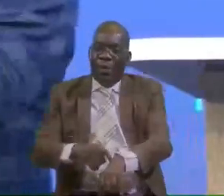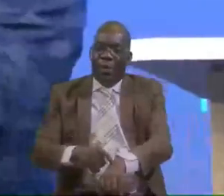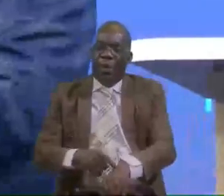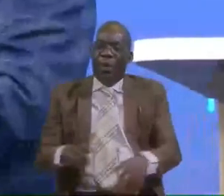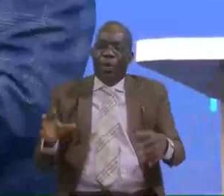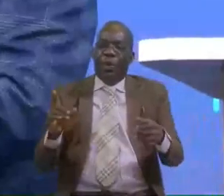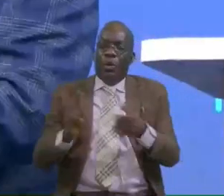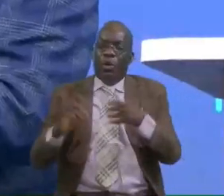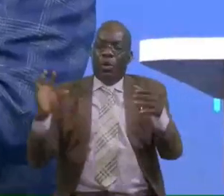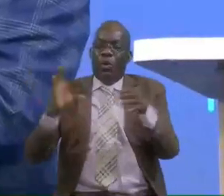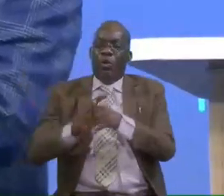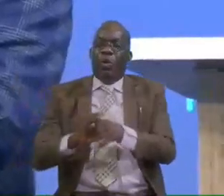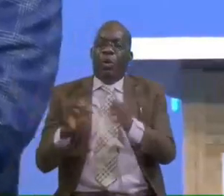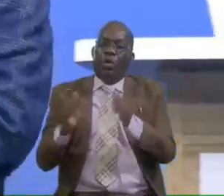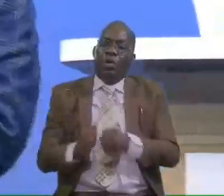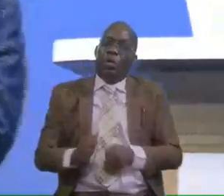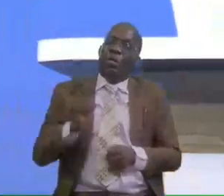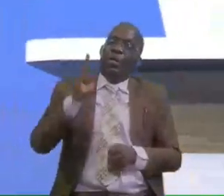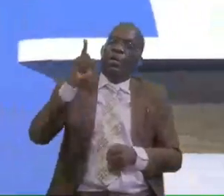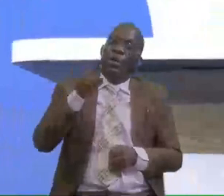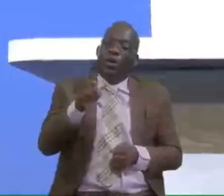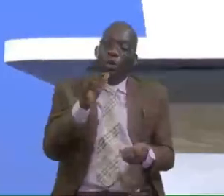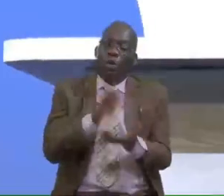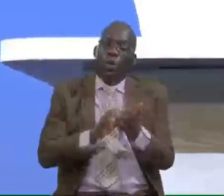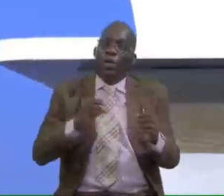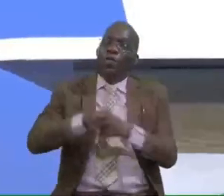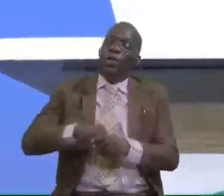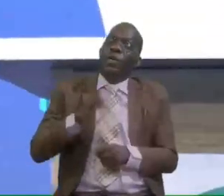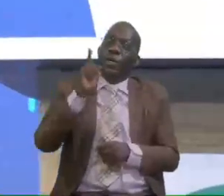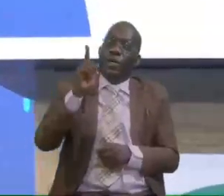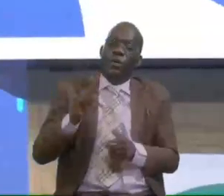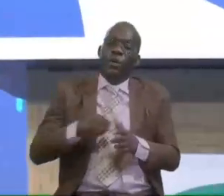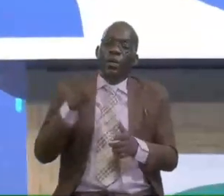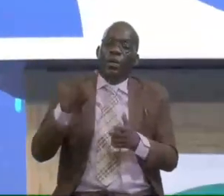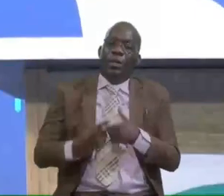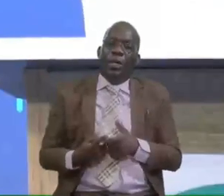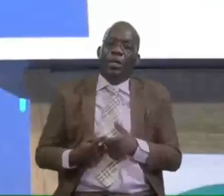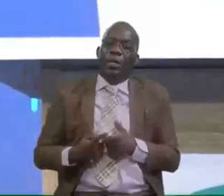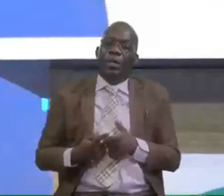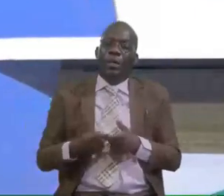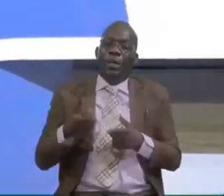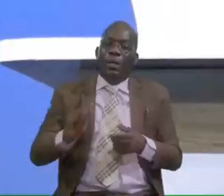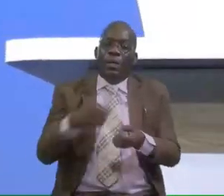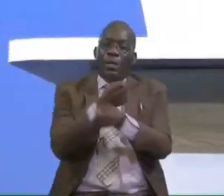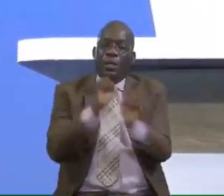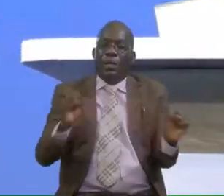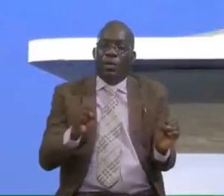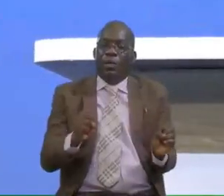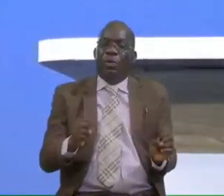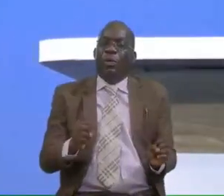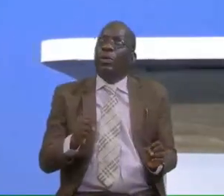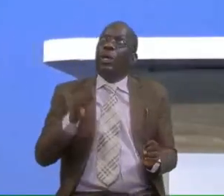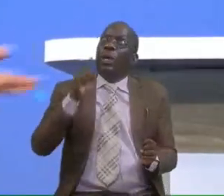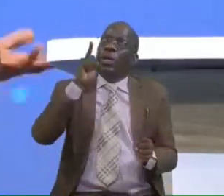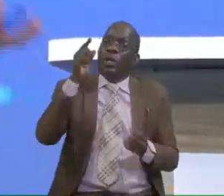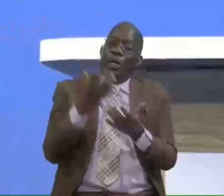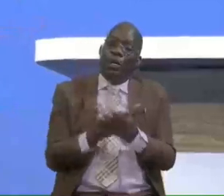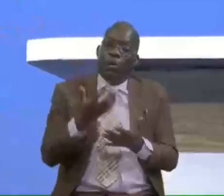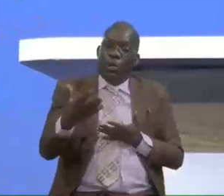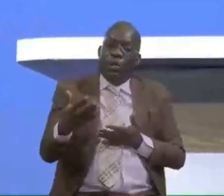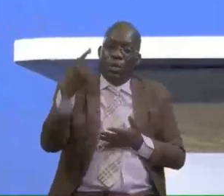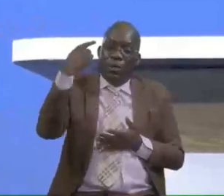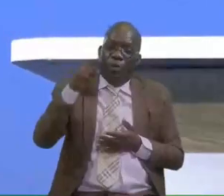te connectes à lui et tu crois en lui, alors le salut qu'il a acquis pour